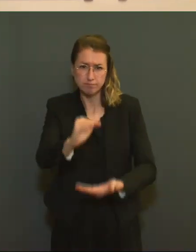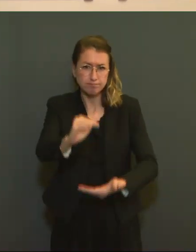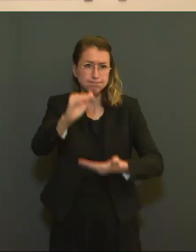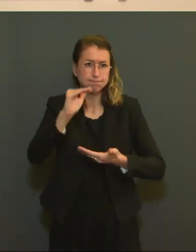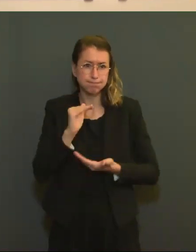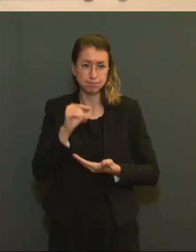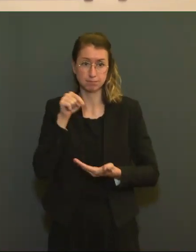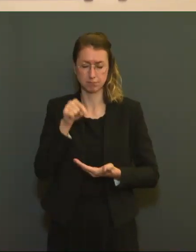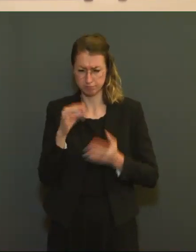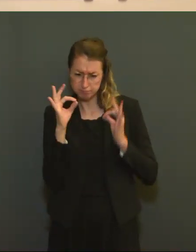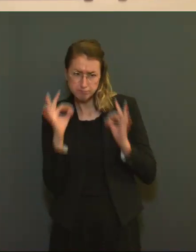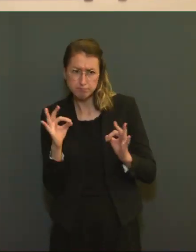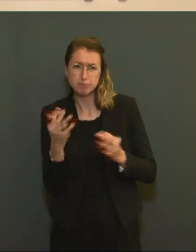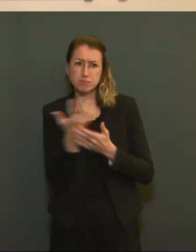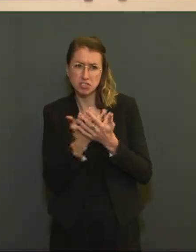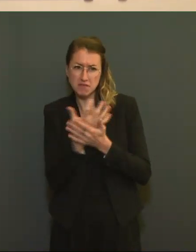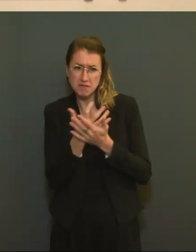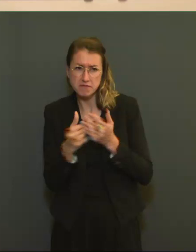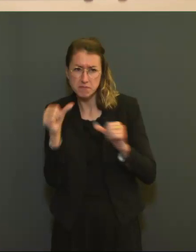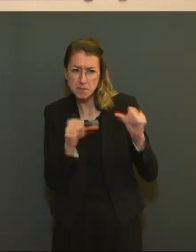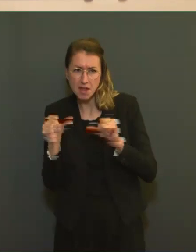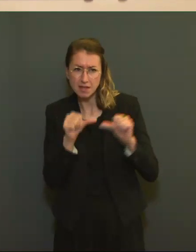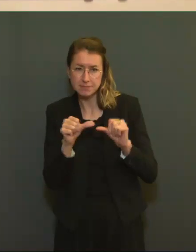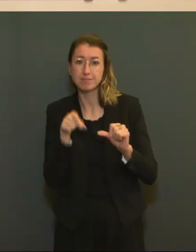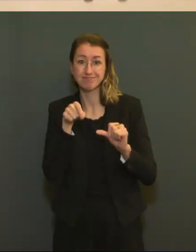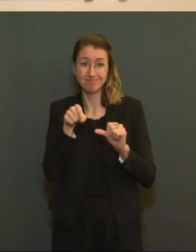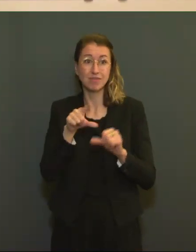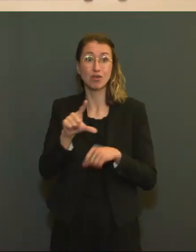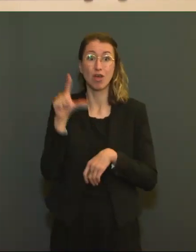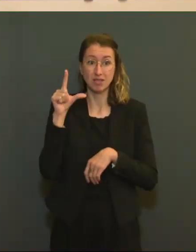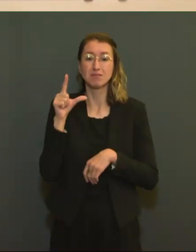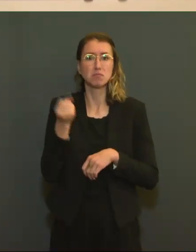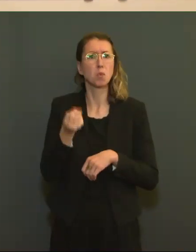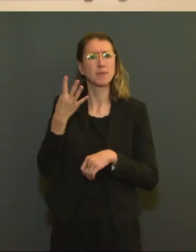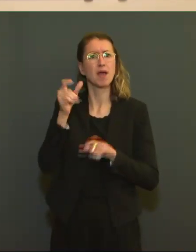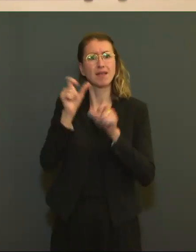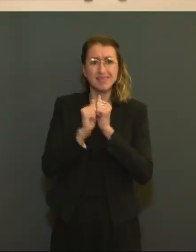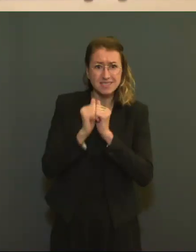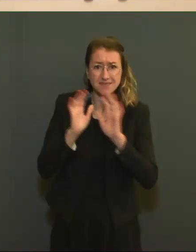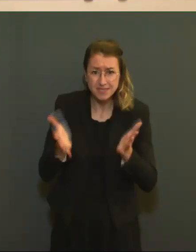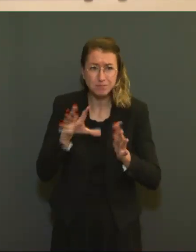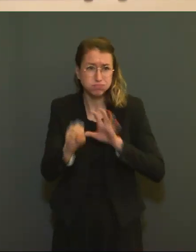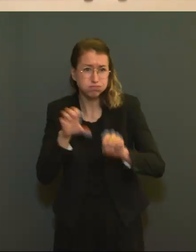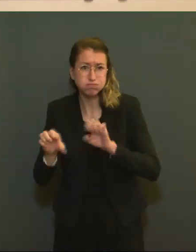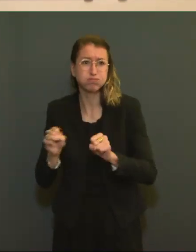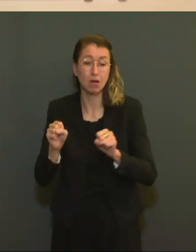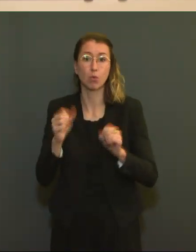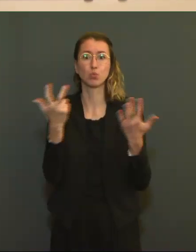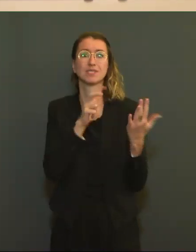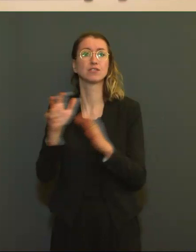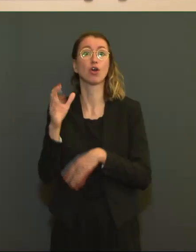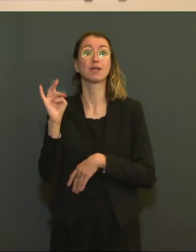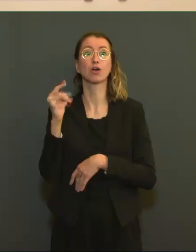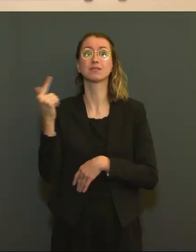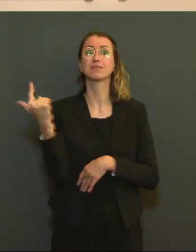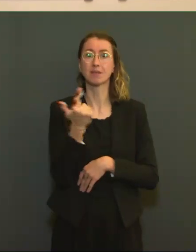totalement fiables, la moyenne a été, le nombre de tests positifs a été de 847. 847,